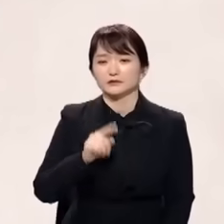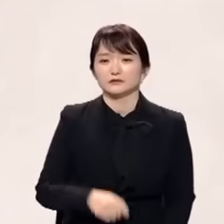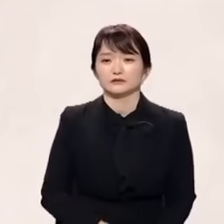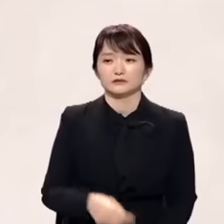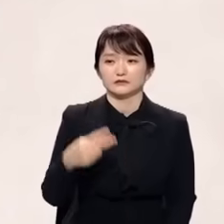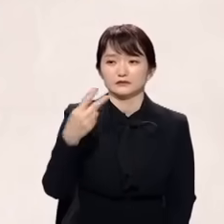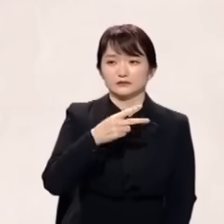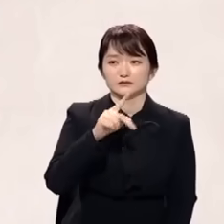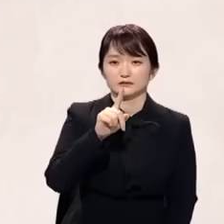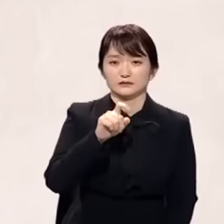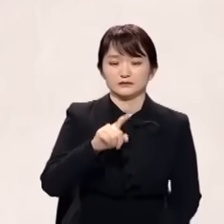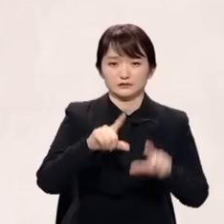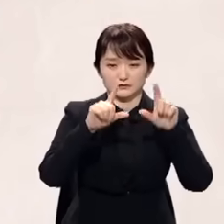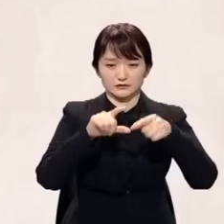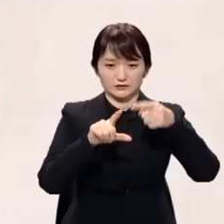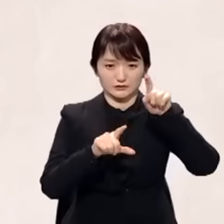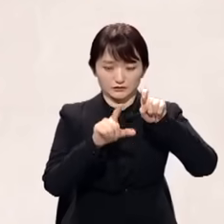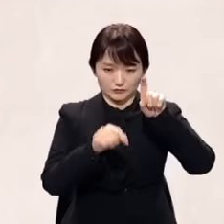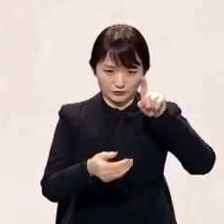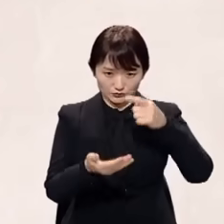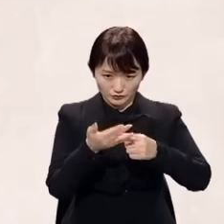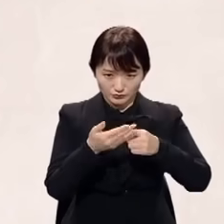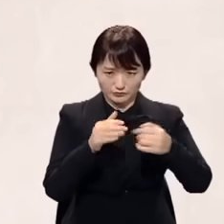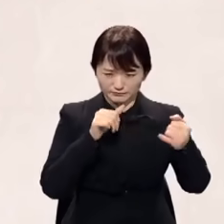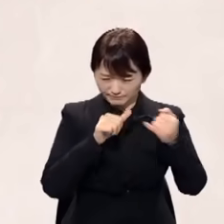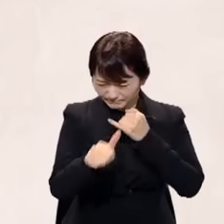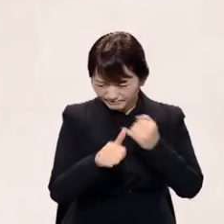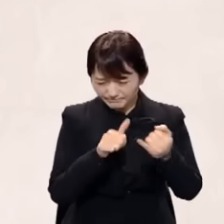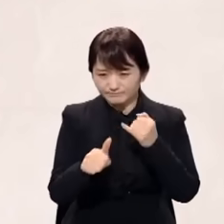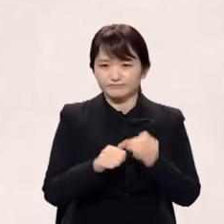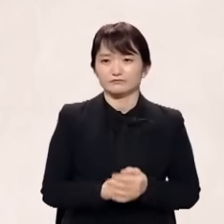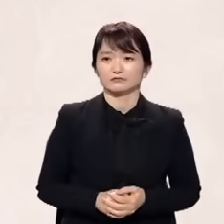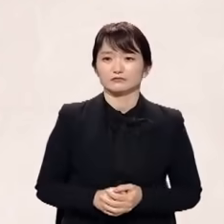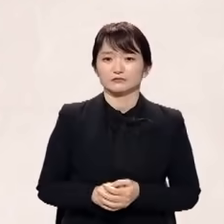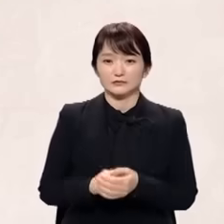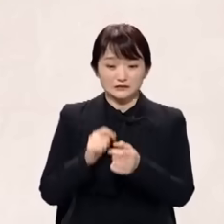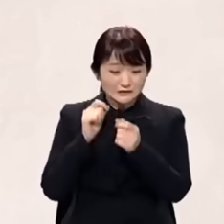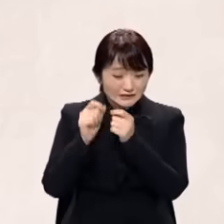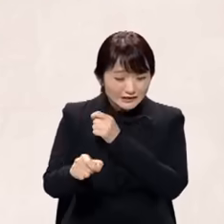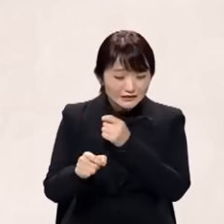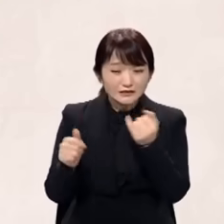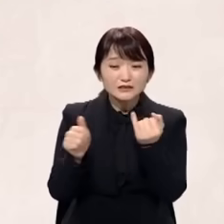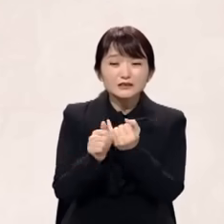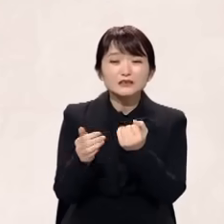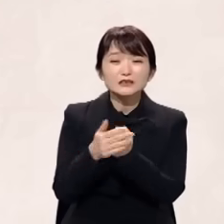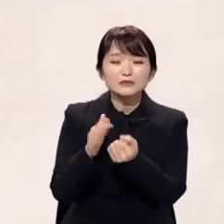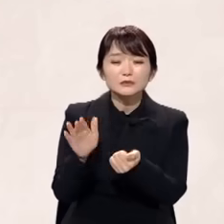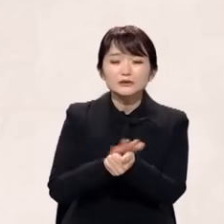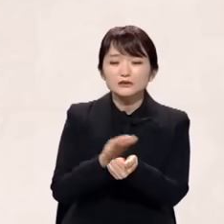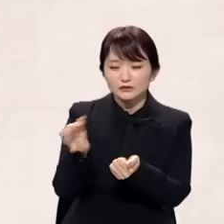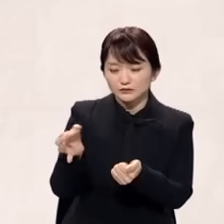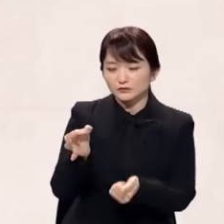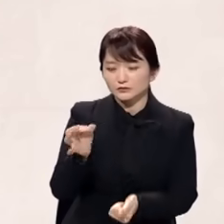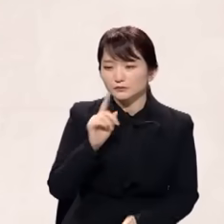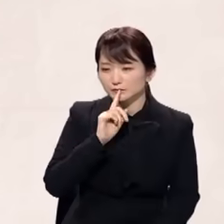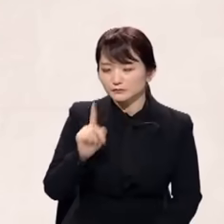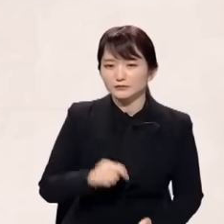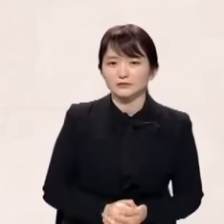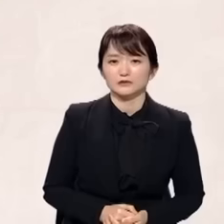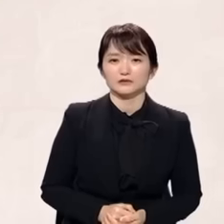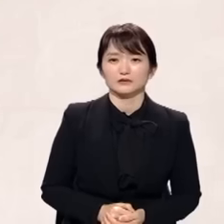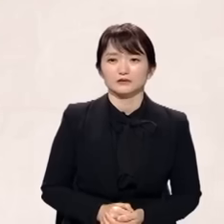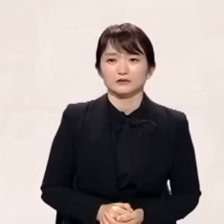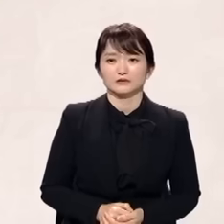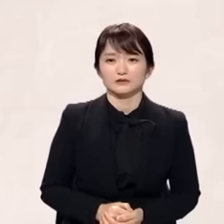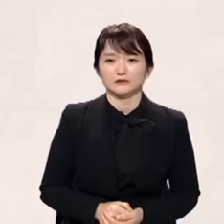2011년 11월 초에 이제 부부 싸움을 하는데 아까 이거 사기 결혼이니 위자료 얘기가 나왔던 모양입니다 예 근데 이제 본인 주장으로 내가